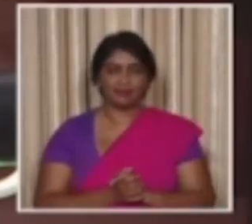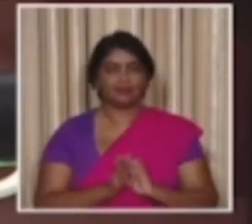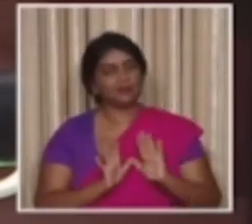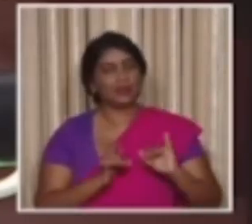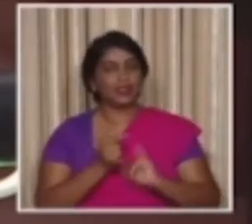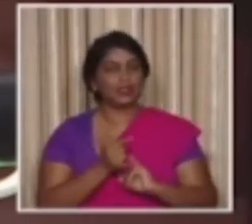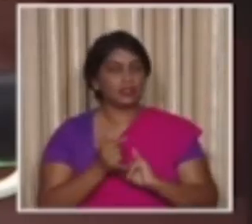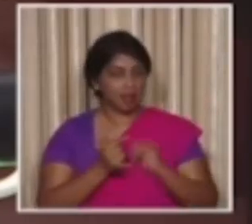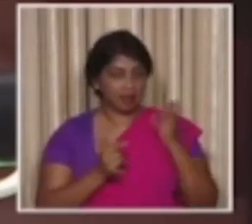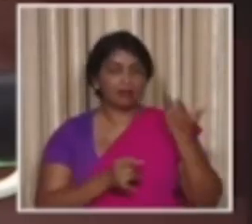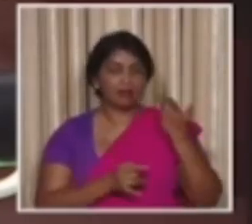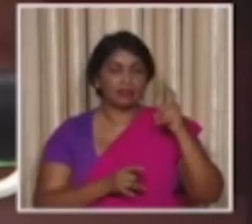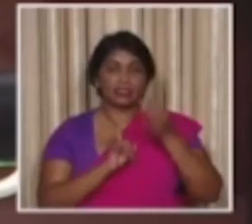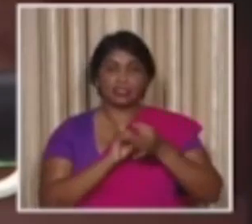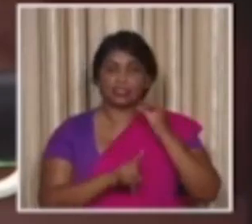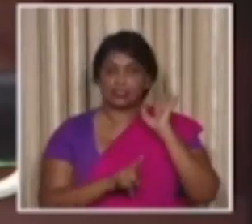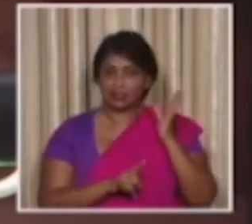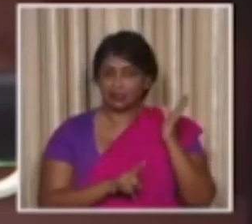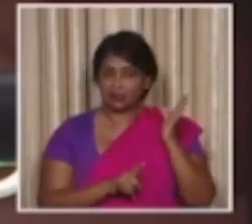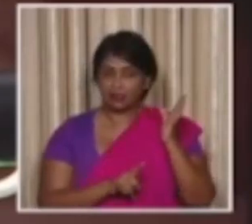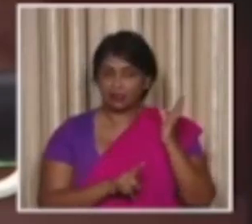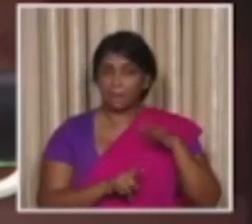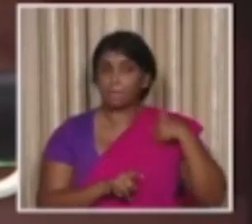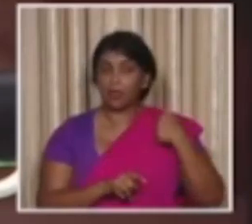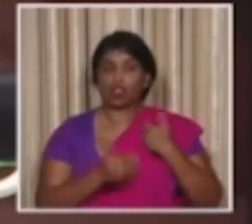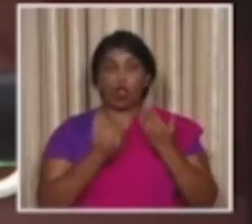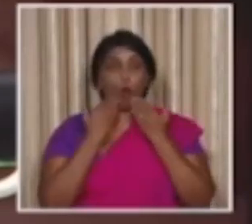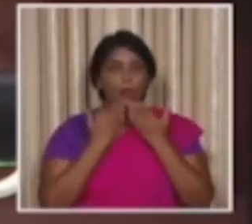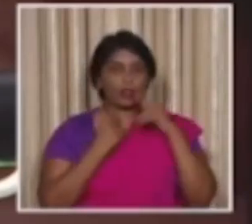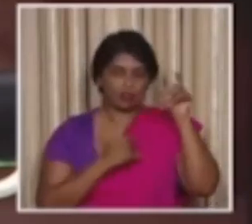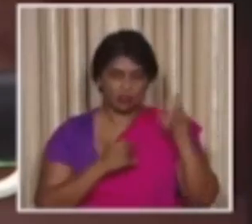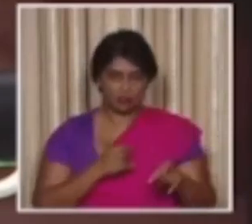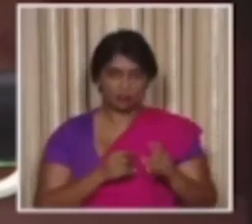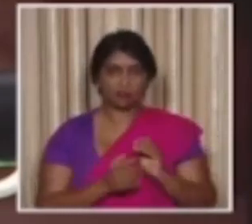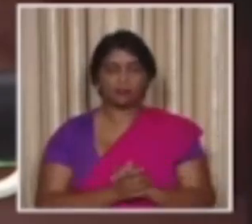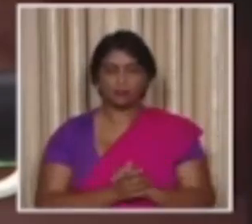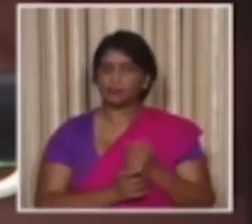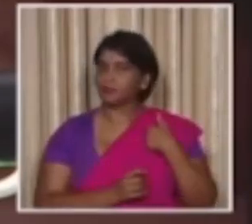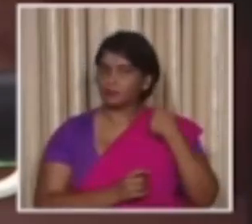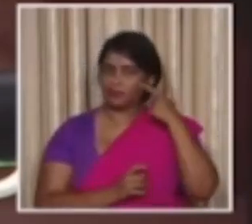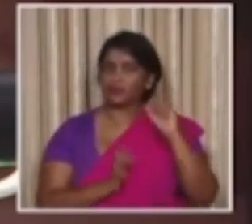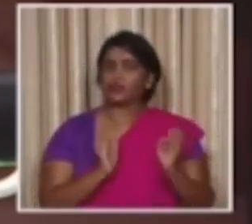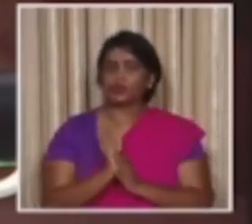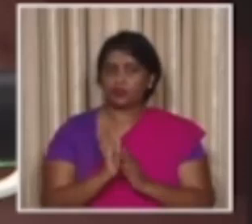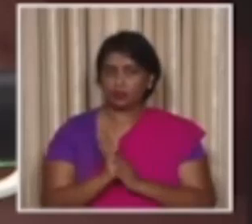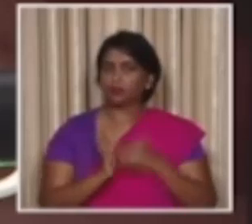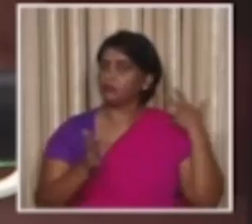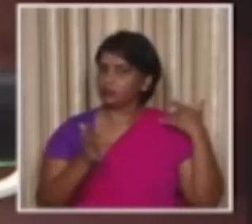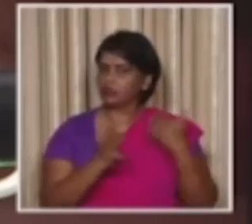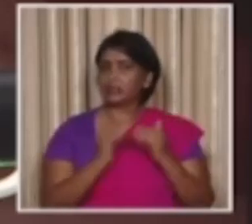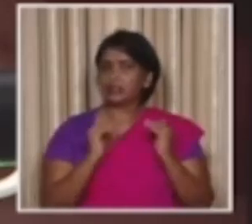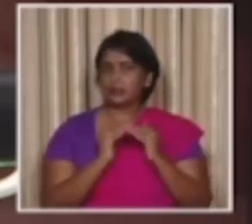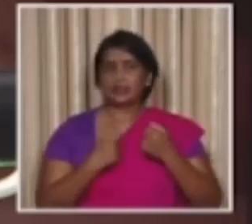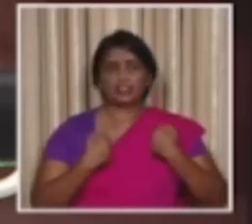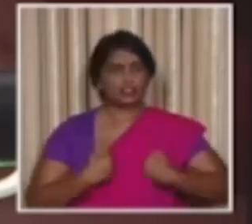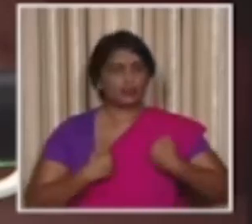සාගර රත්නායක ජනාධිපති මොකද ජේෂ්ඨ උපදේශකවරයා මම හිතන්නේ මෙම කමිටුවේ කාලයක් සමසභාපතිවරයෙකුට